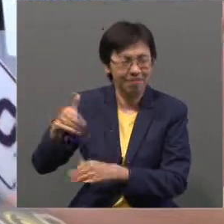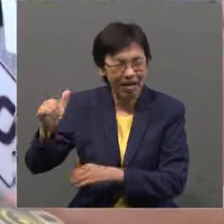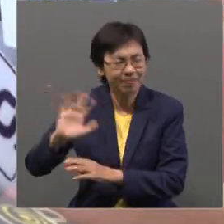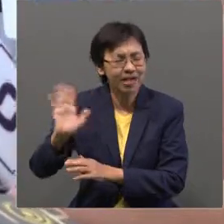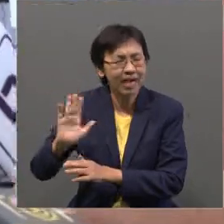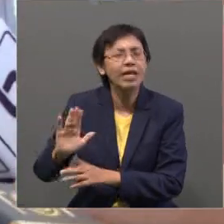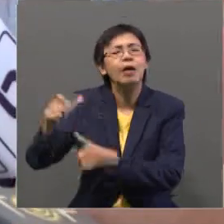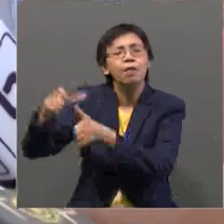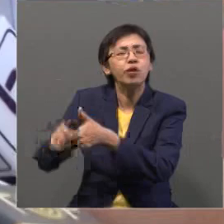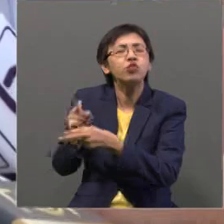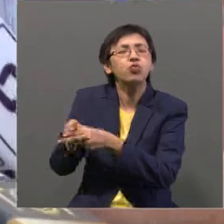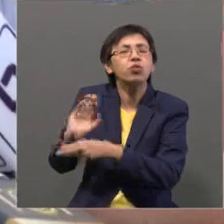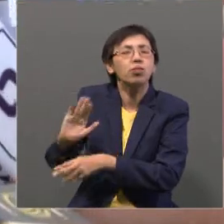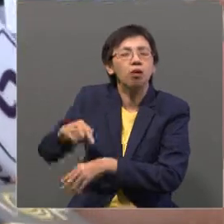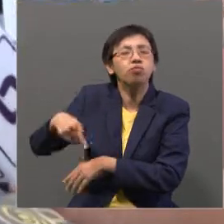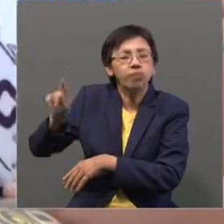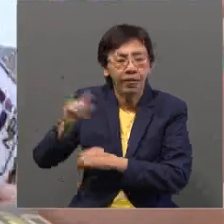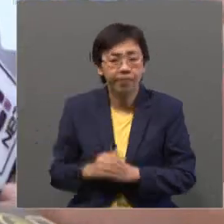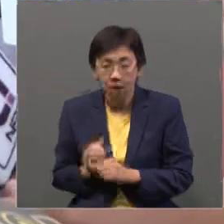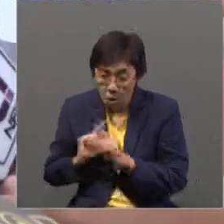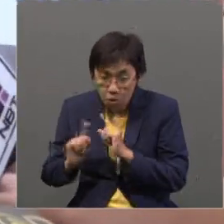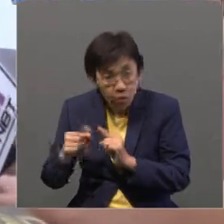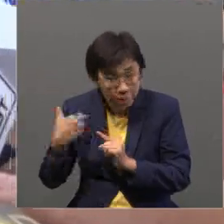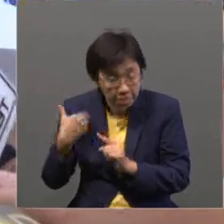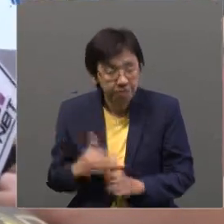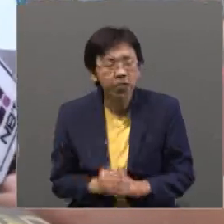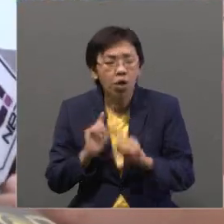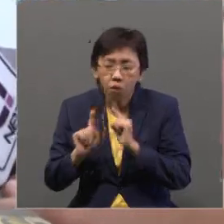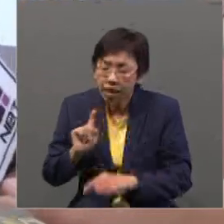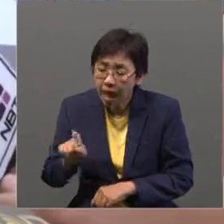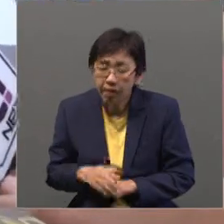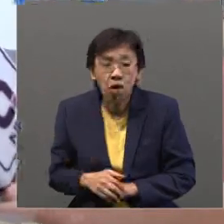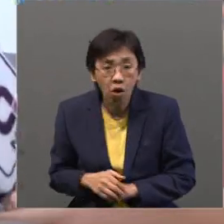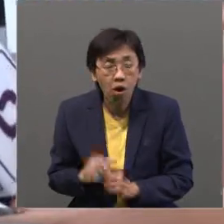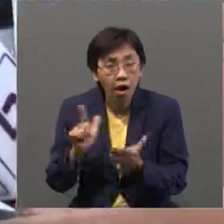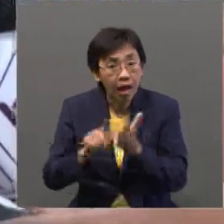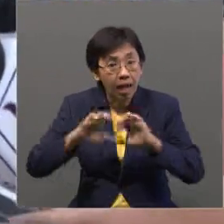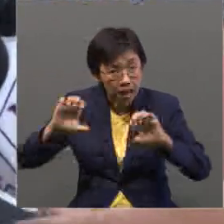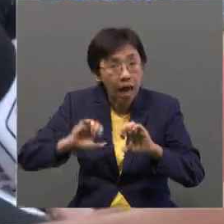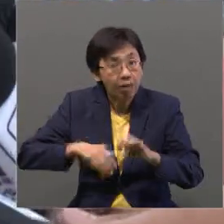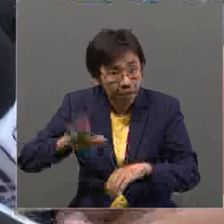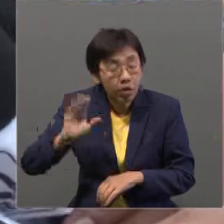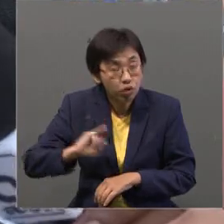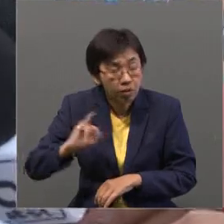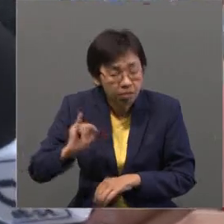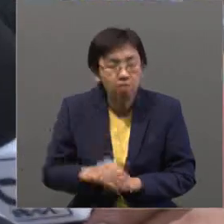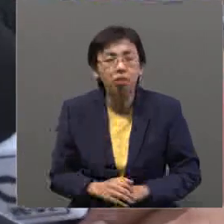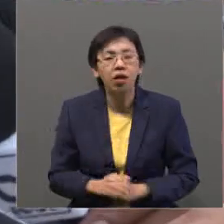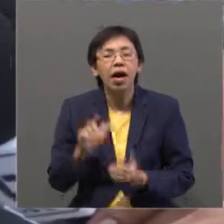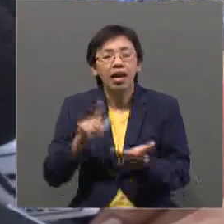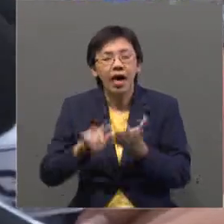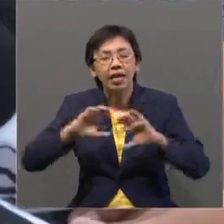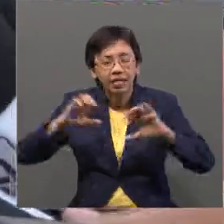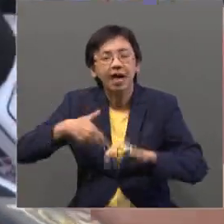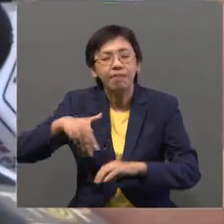ได้สอบถามคุณประพันธ์บ้างหรือยังคะก็ถามเพียงแค่ว่าได้ลาราชการไปถูกต้องหรือไม่ก็ยืนยันว่าได้มีการ